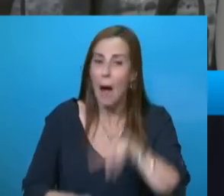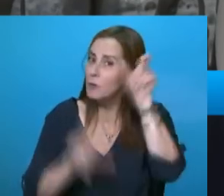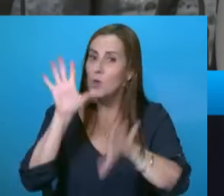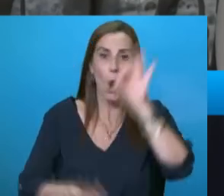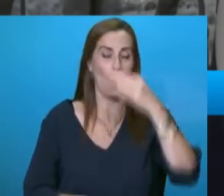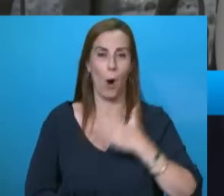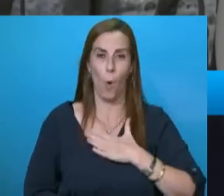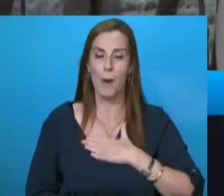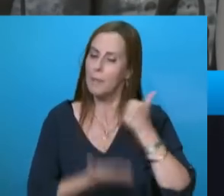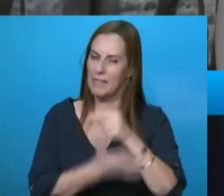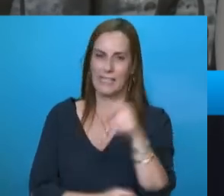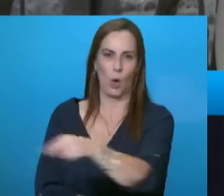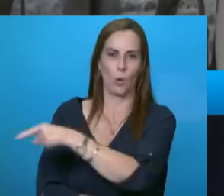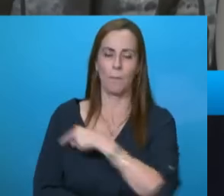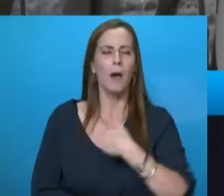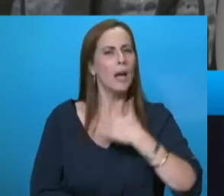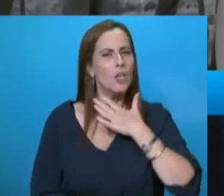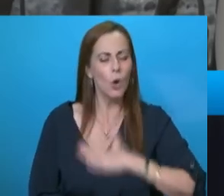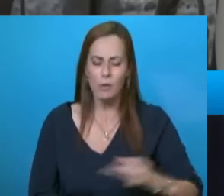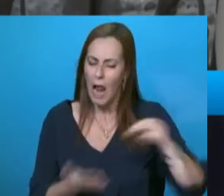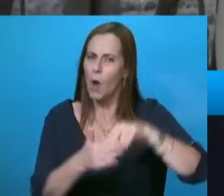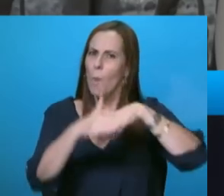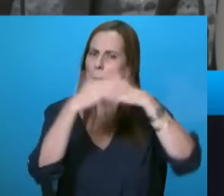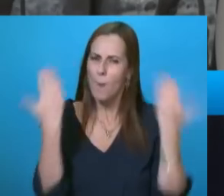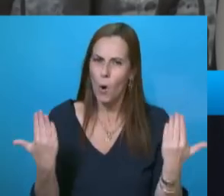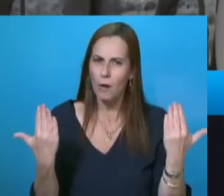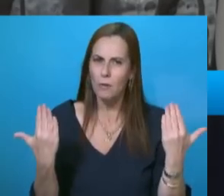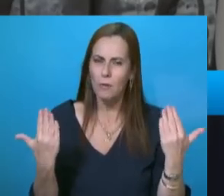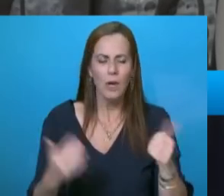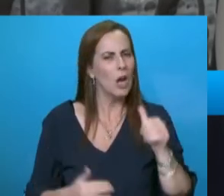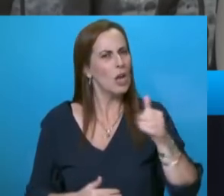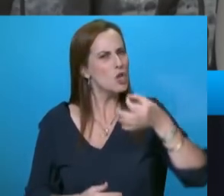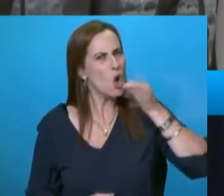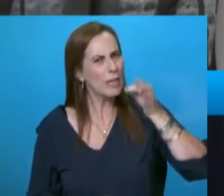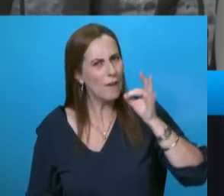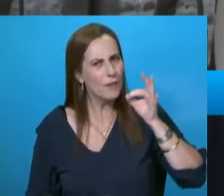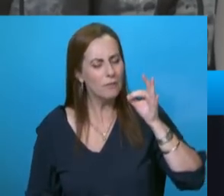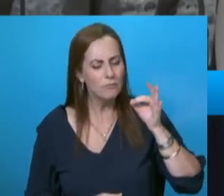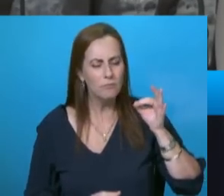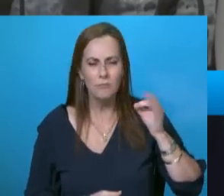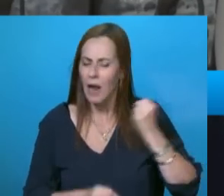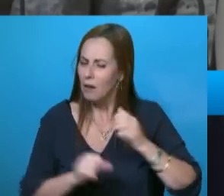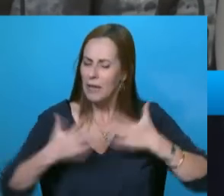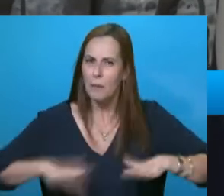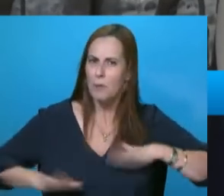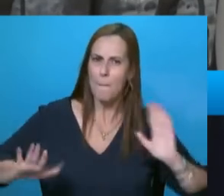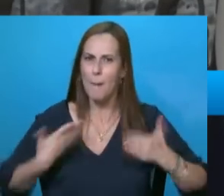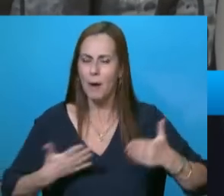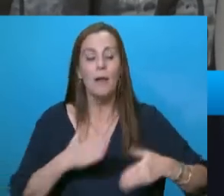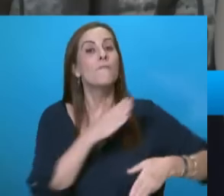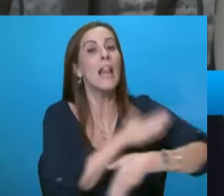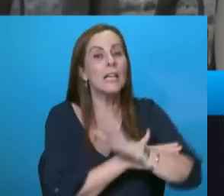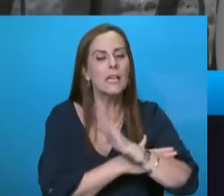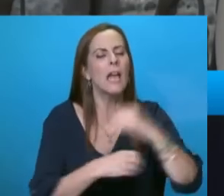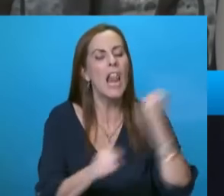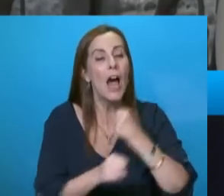בי. אני רוצה לקום בבוקר, לשתות קפה, להתארגן בזריזות ולצאת